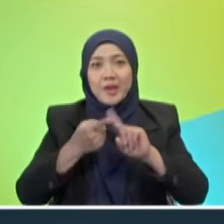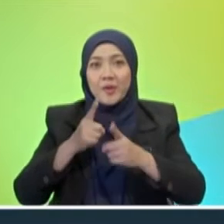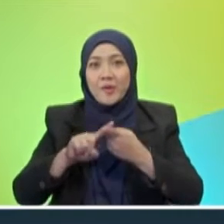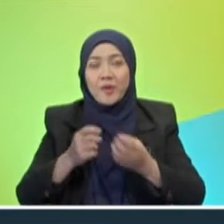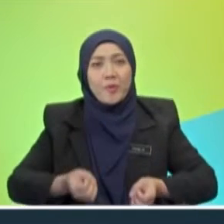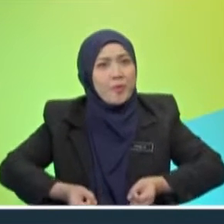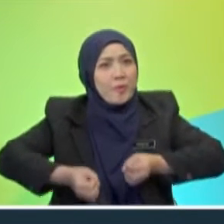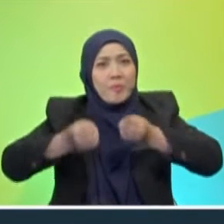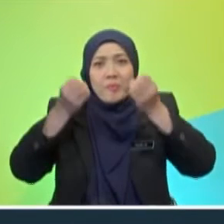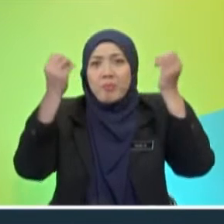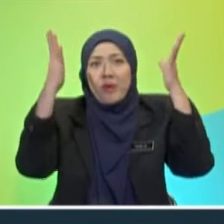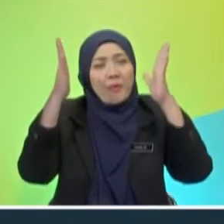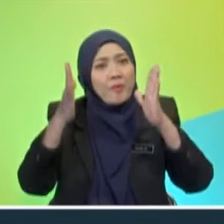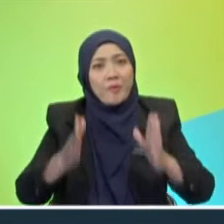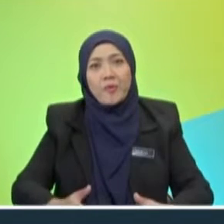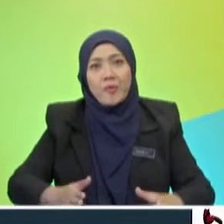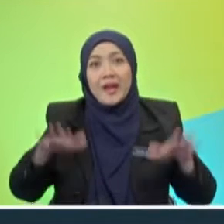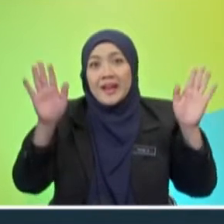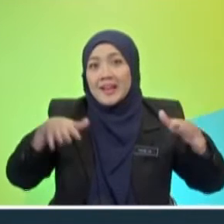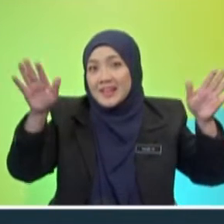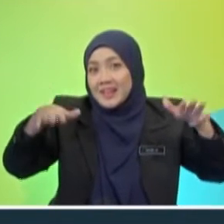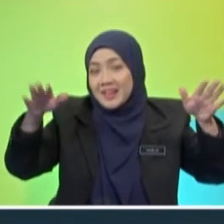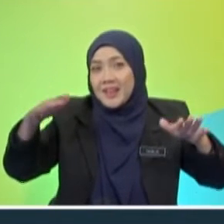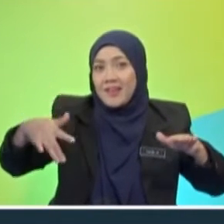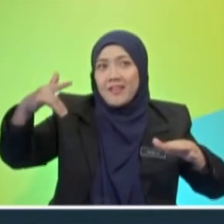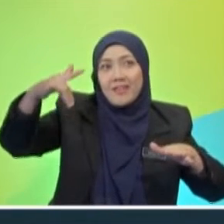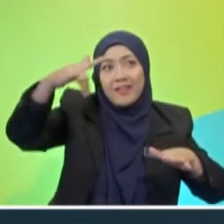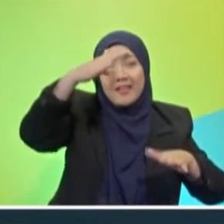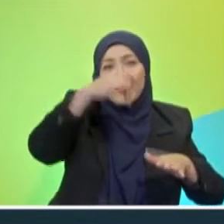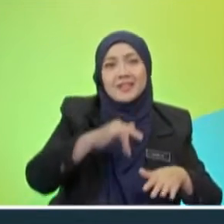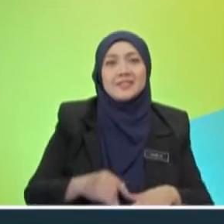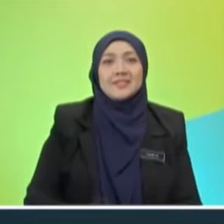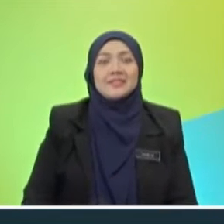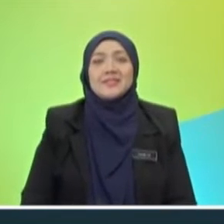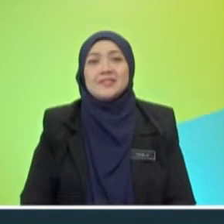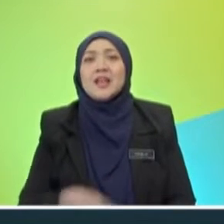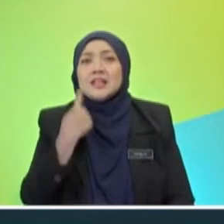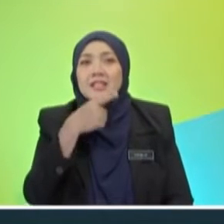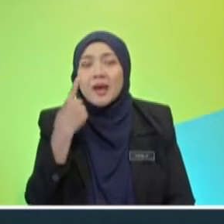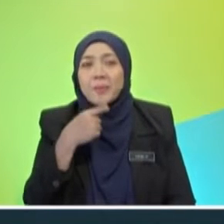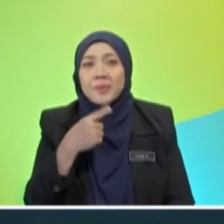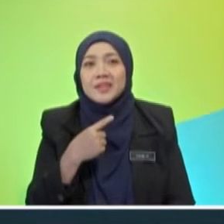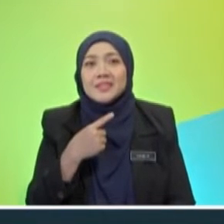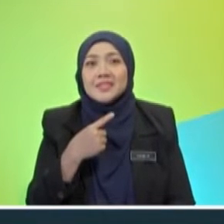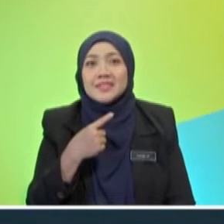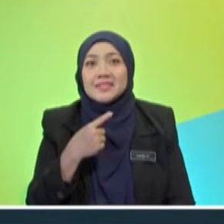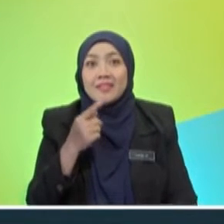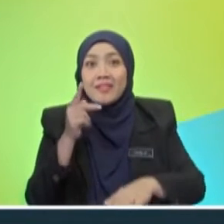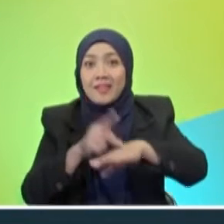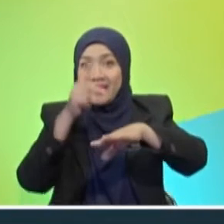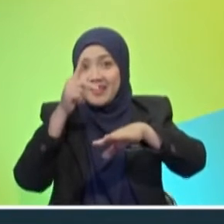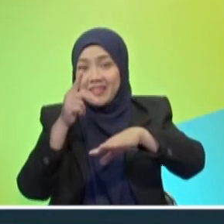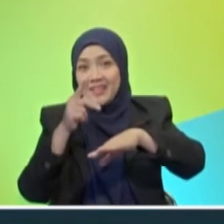Banyak orang terbang yang hadir untuk mencari murid-murid kita. Baik. Siapa yang akan kena? Fokus.